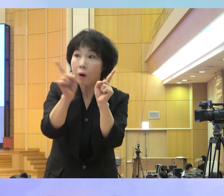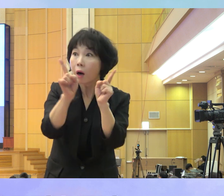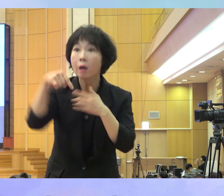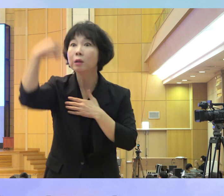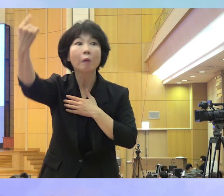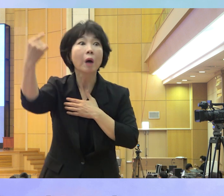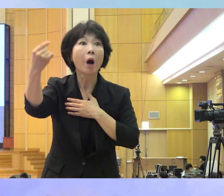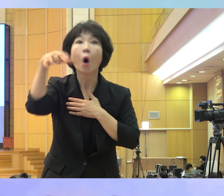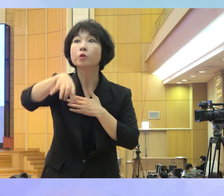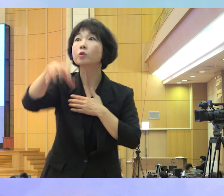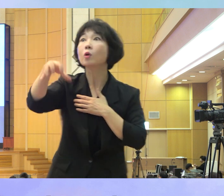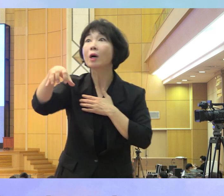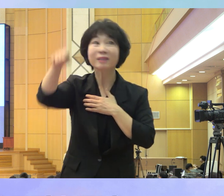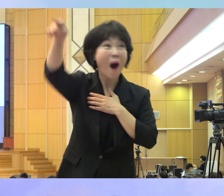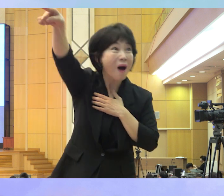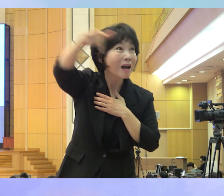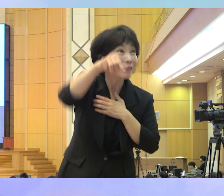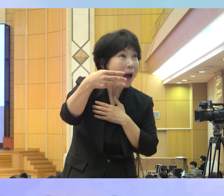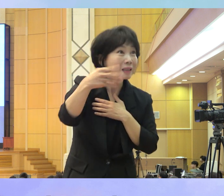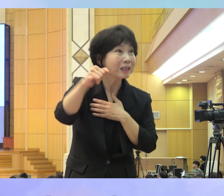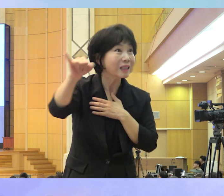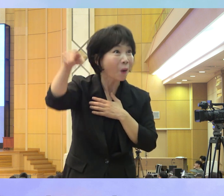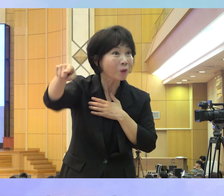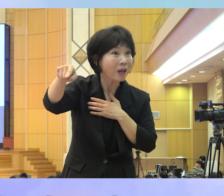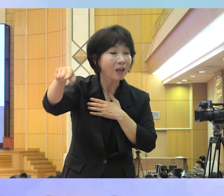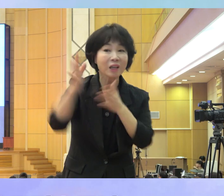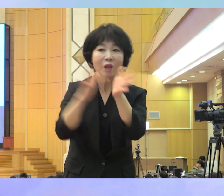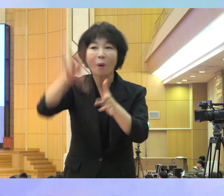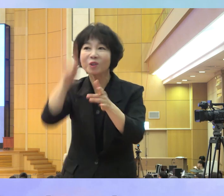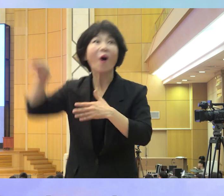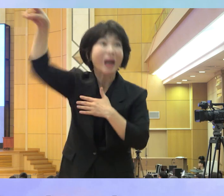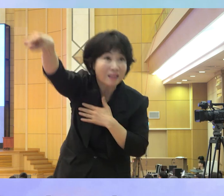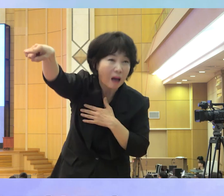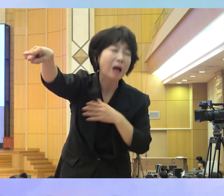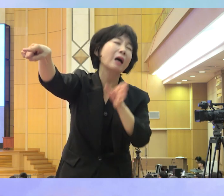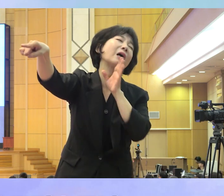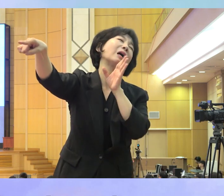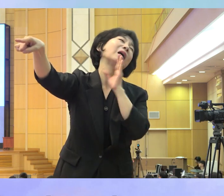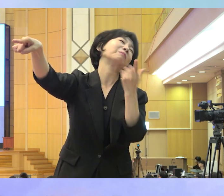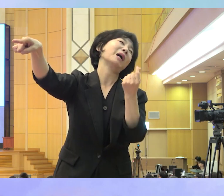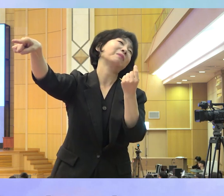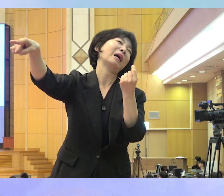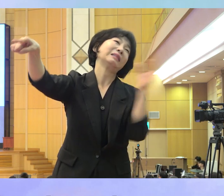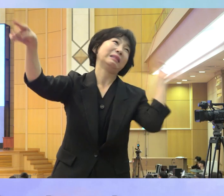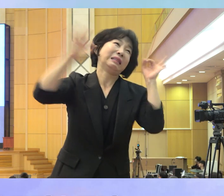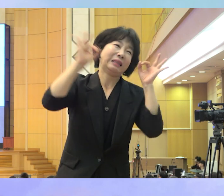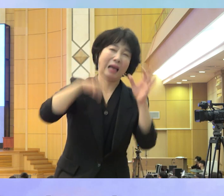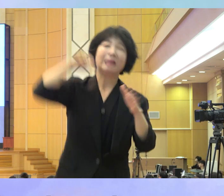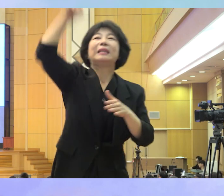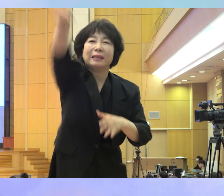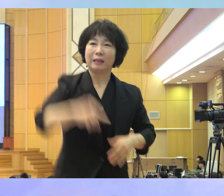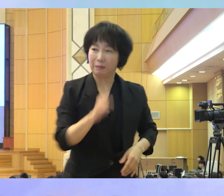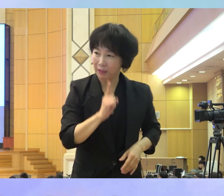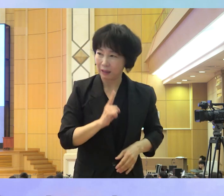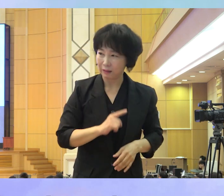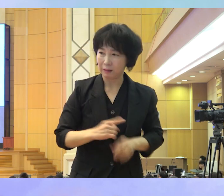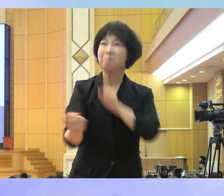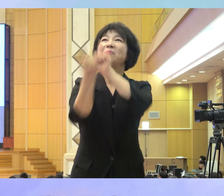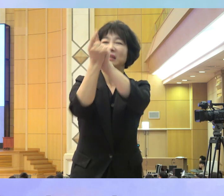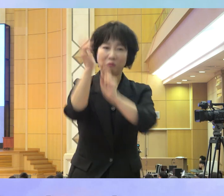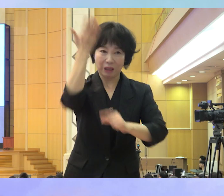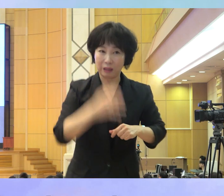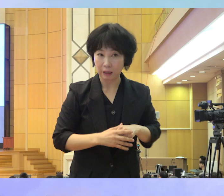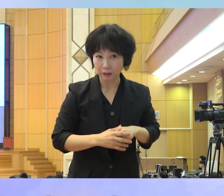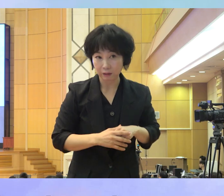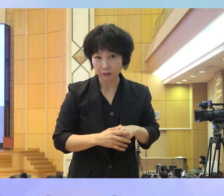기다리고 있었어야지. 예수님이 먼저 가시고 갈릴리라고 하는 데는 생각지도 안 하고 있었잖아요.